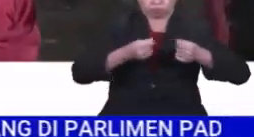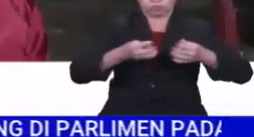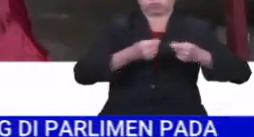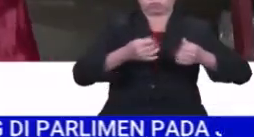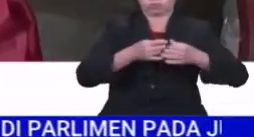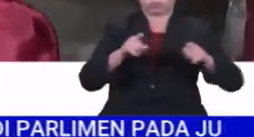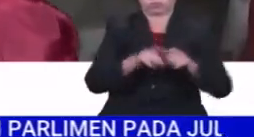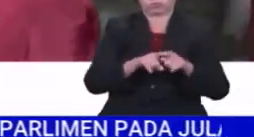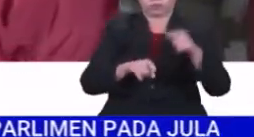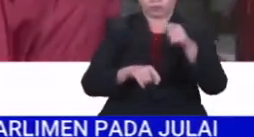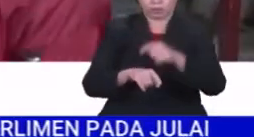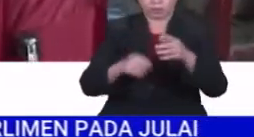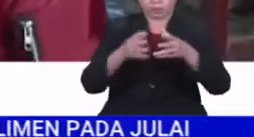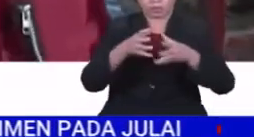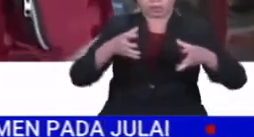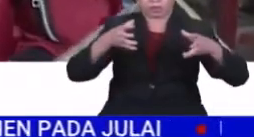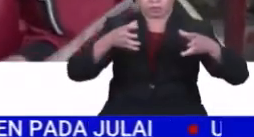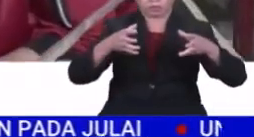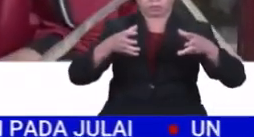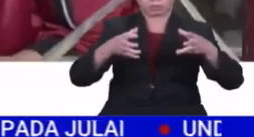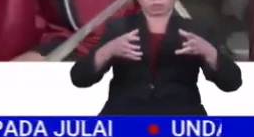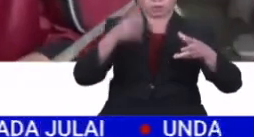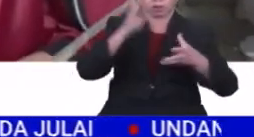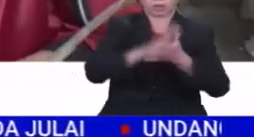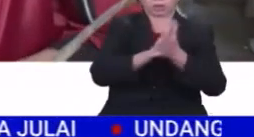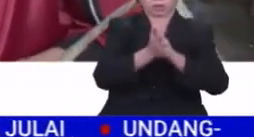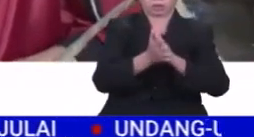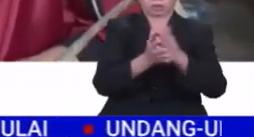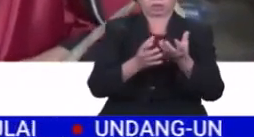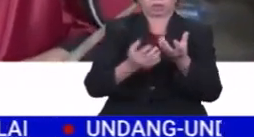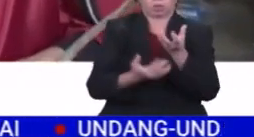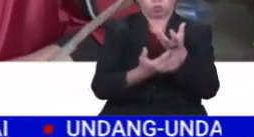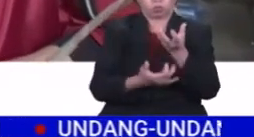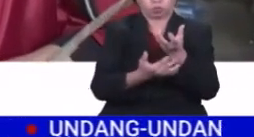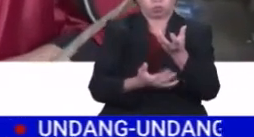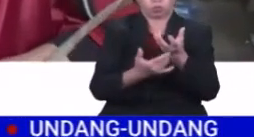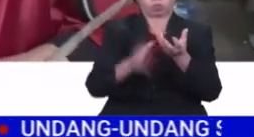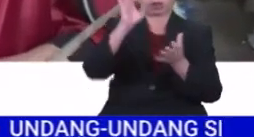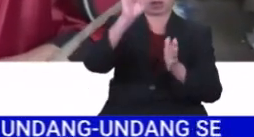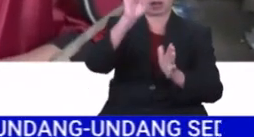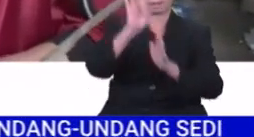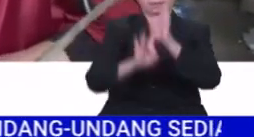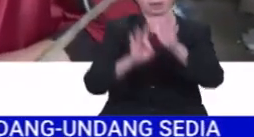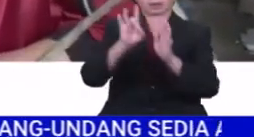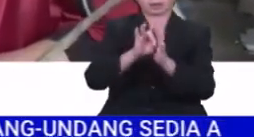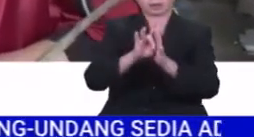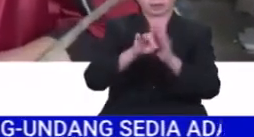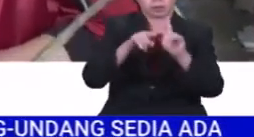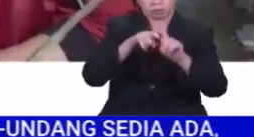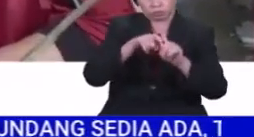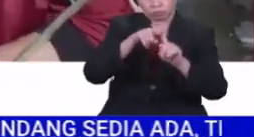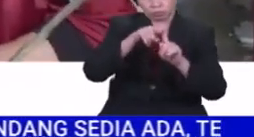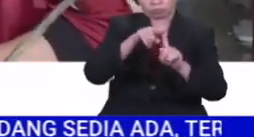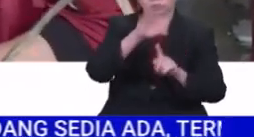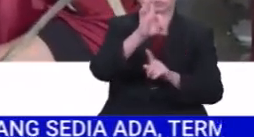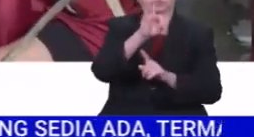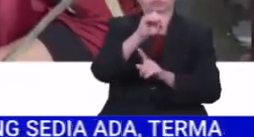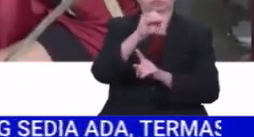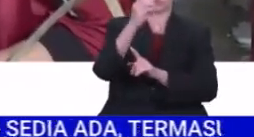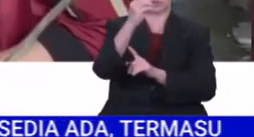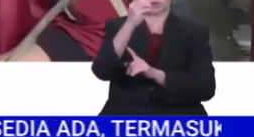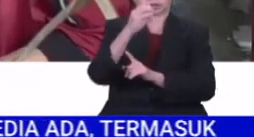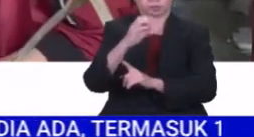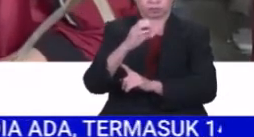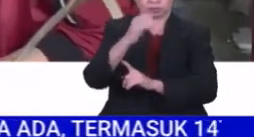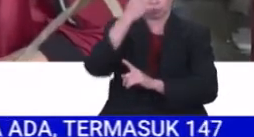seperti ini bongkah cendawan ini kemudian akan diuapkan selama delapan jam dengan suhu sehingga 90°